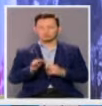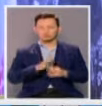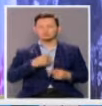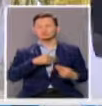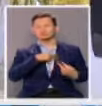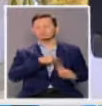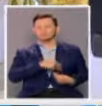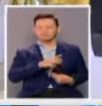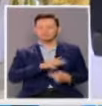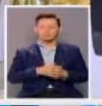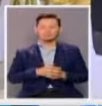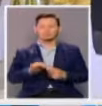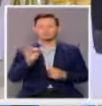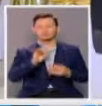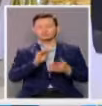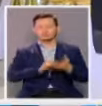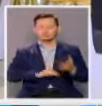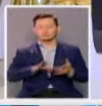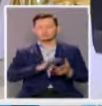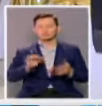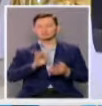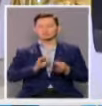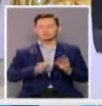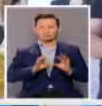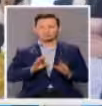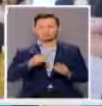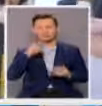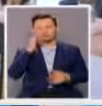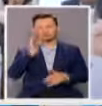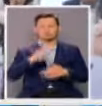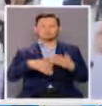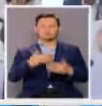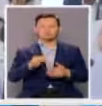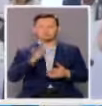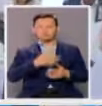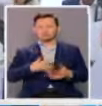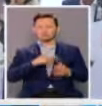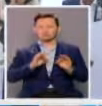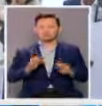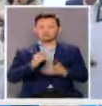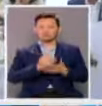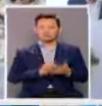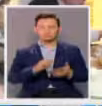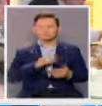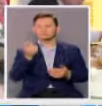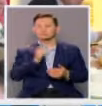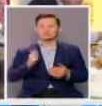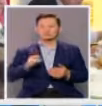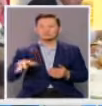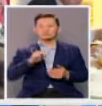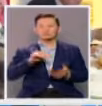еттім. Тарих беттері қалыңдаған сайын еліміздің болашағы үшін қасық қанын қиып, ұрыс даласында шайқасқандардың